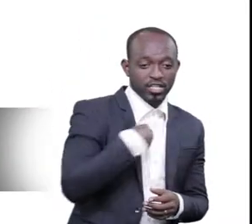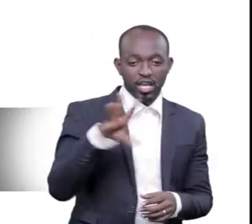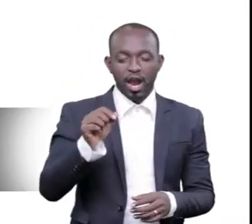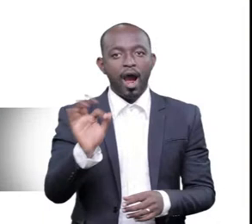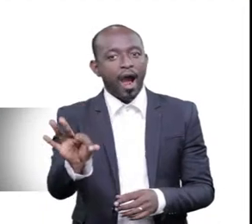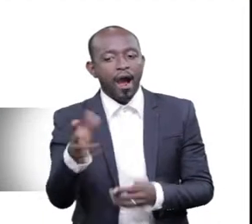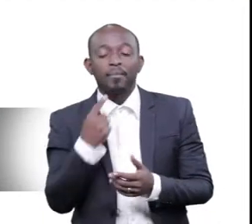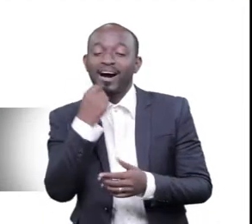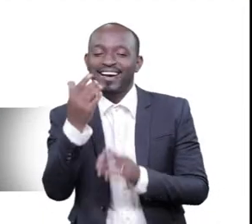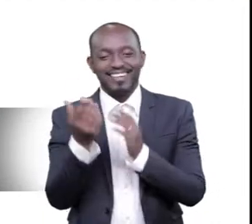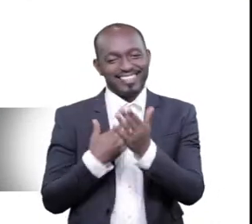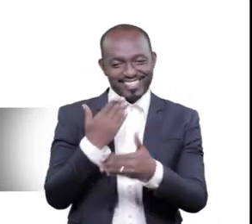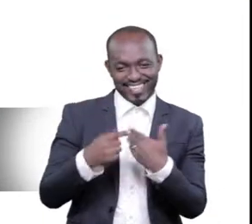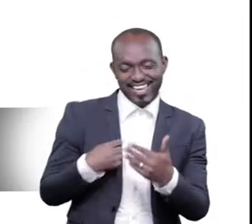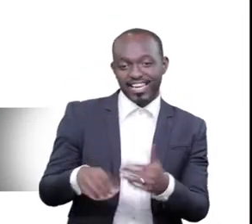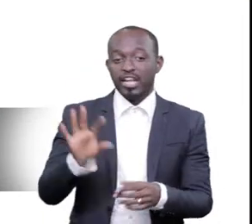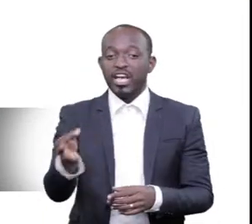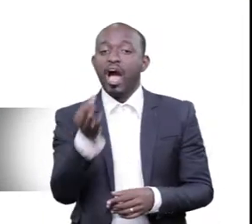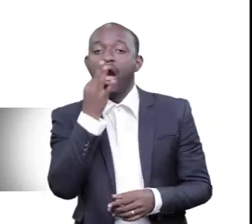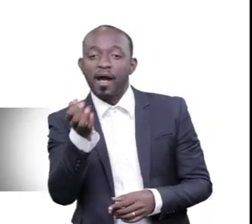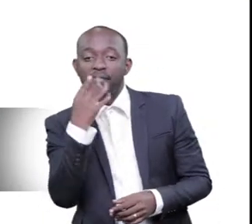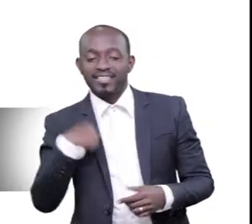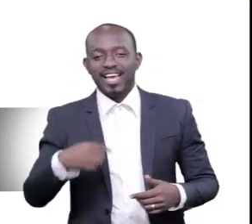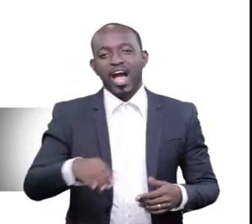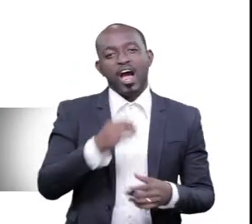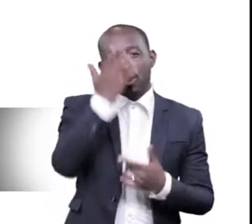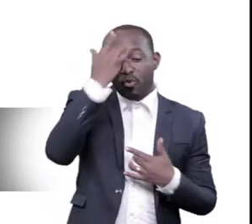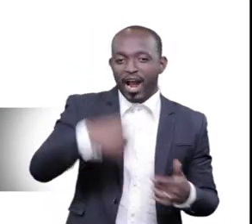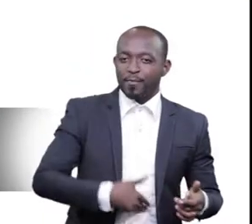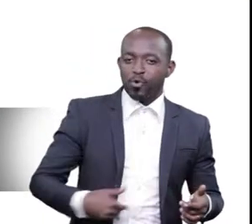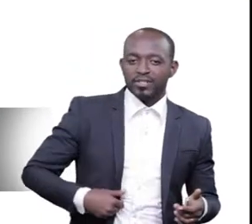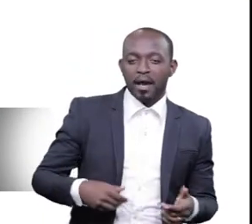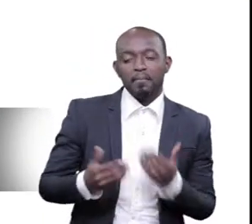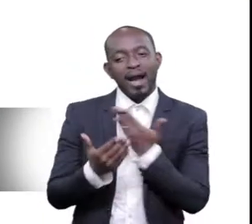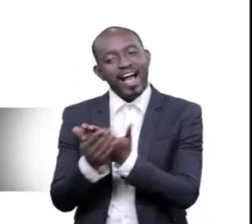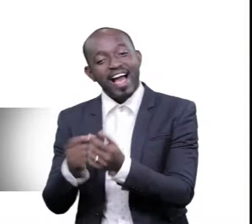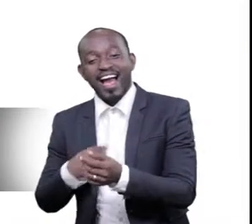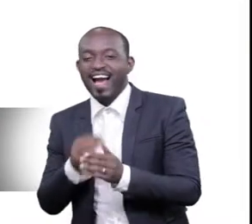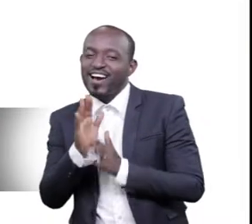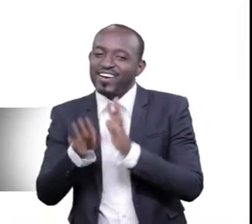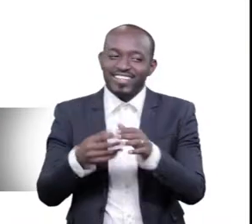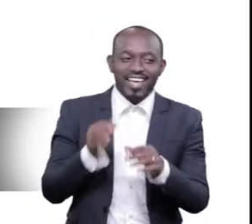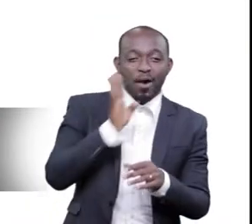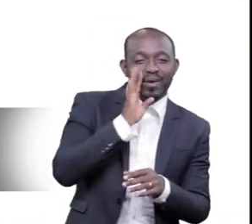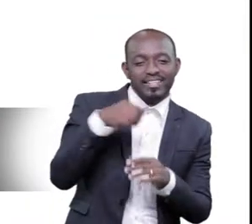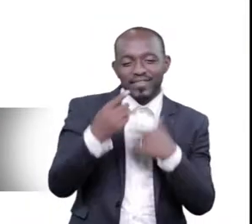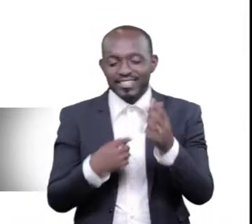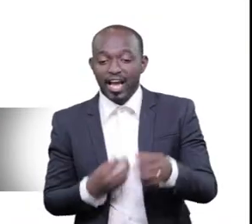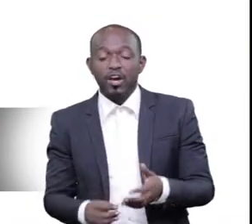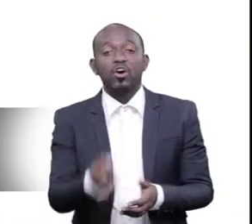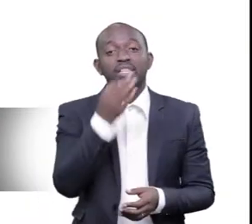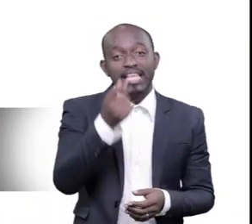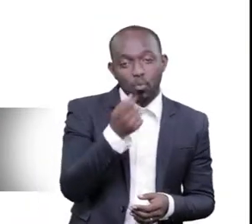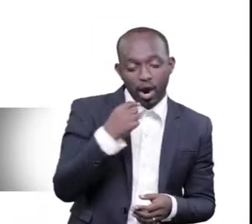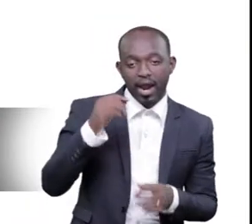imiti ninywa neza ngo ni imiti y'inzoka mbese bakamfata neza bakangura utuntu dushoboka twose kugira